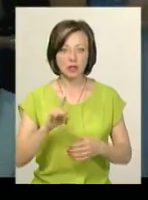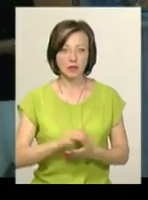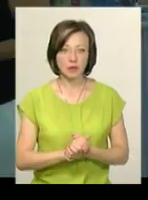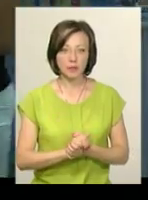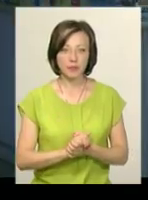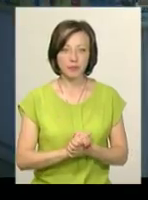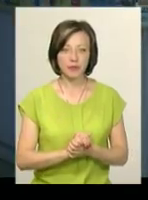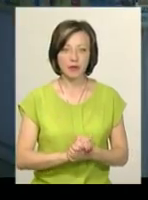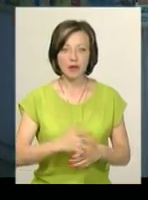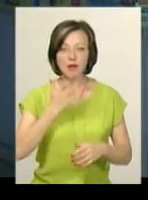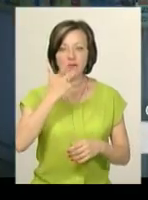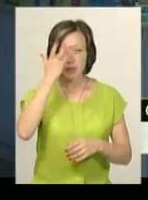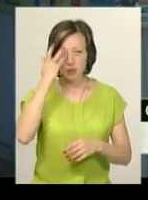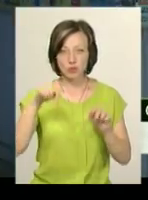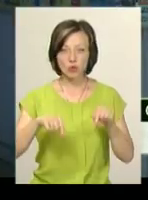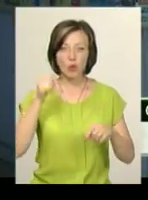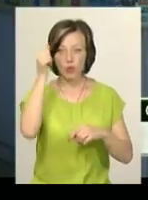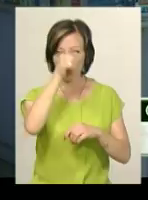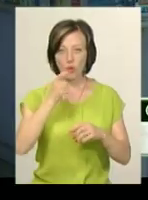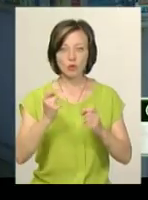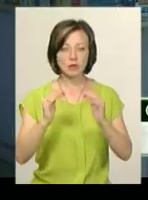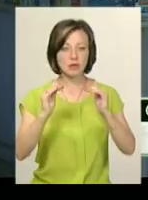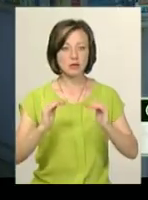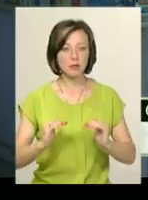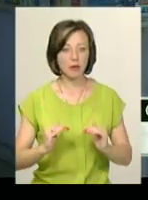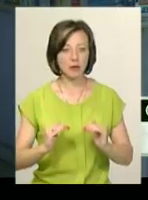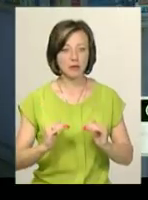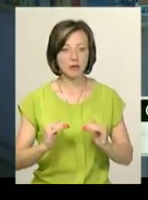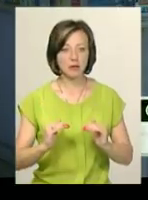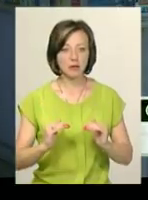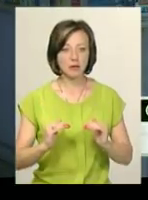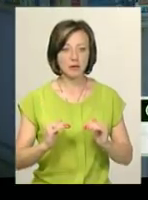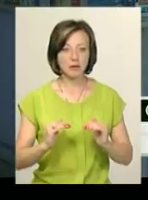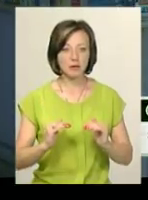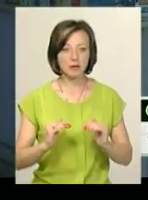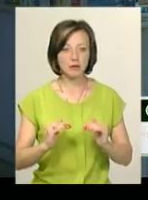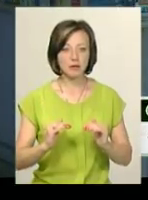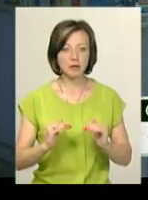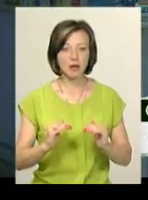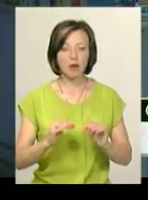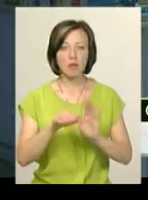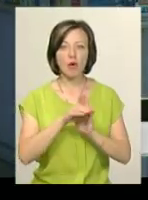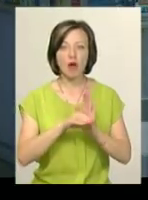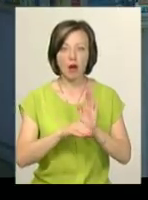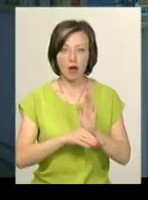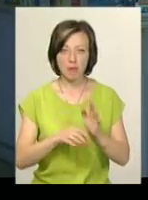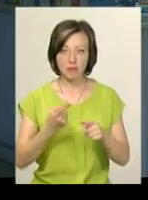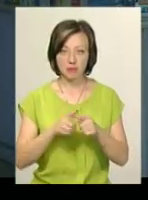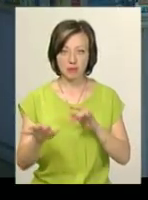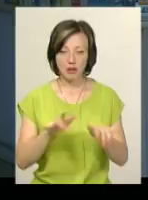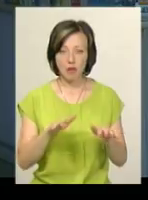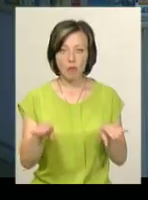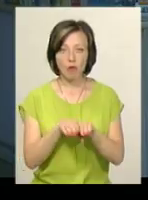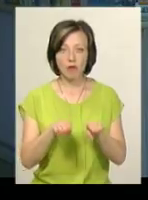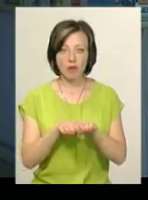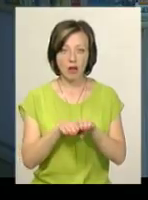Влітку цього року пішов спад дії цієї програми в